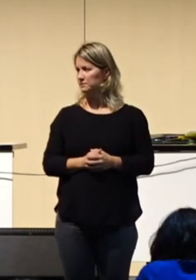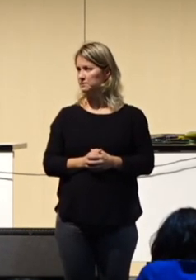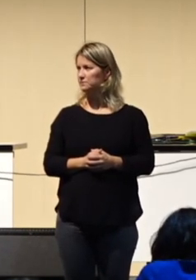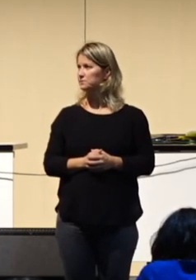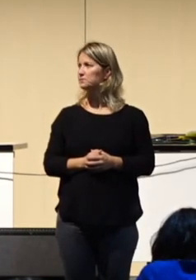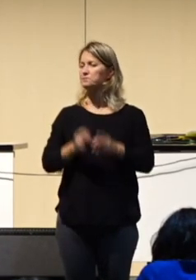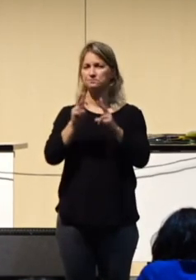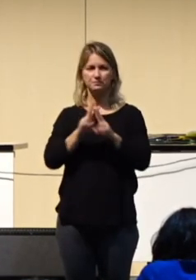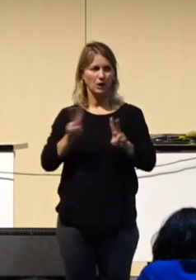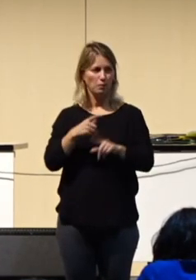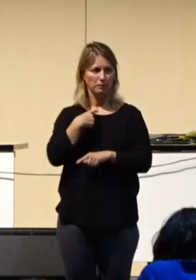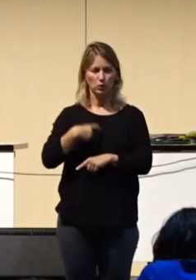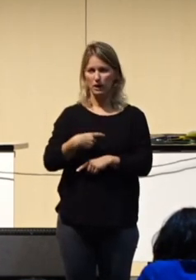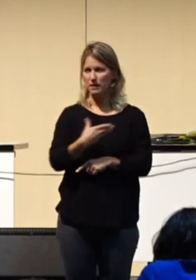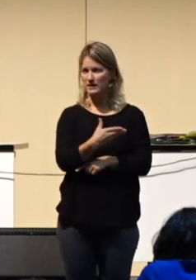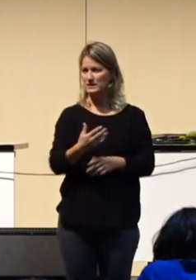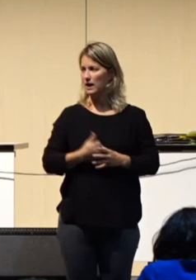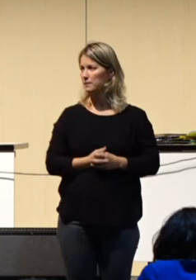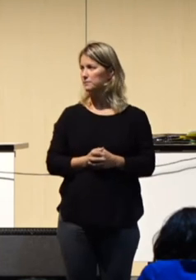Sehr geehrter Herr Oberbürgermeister,